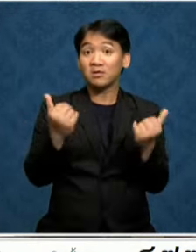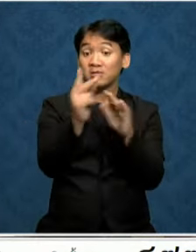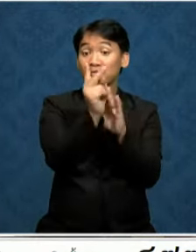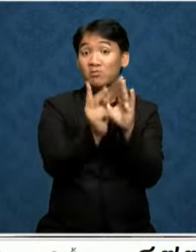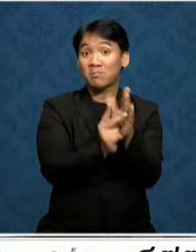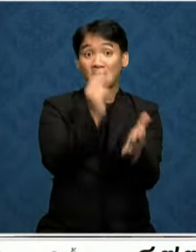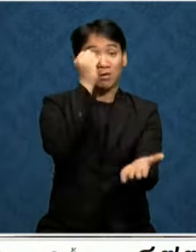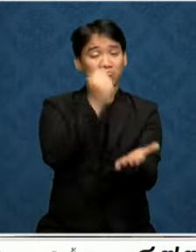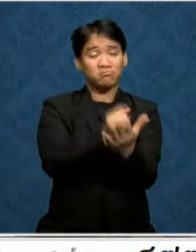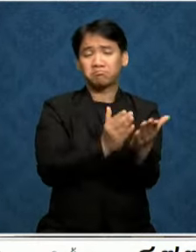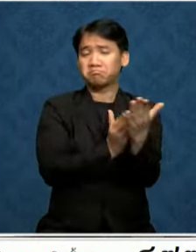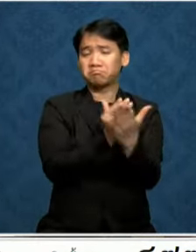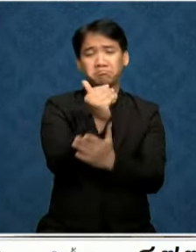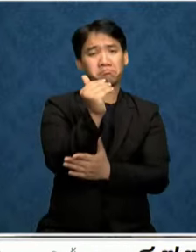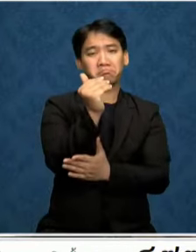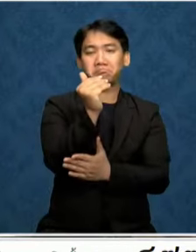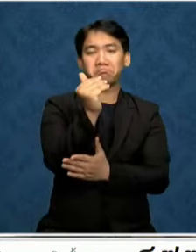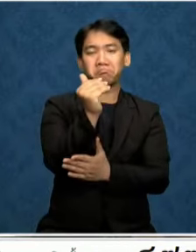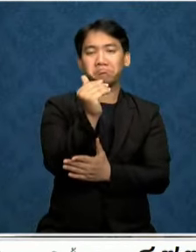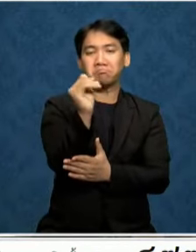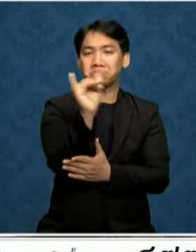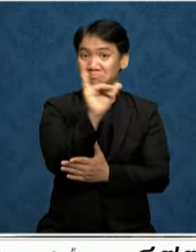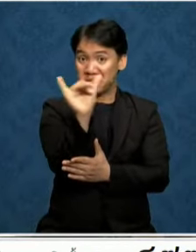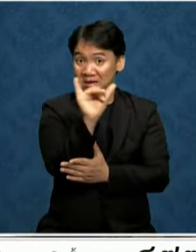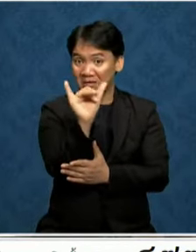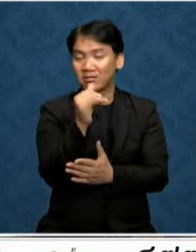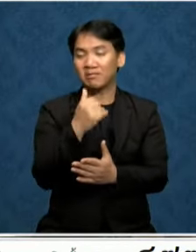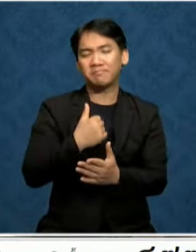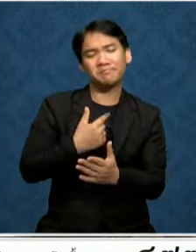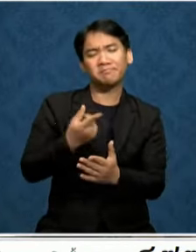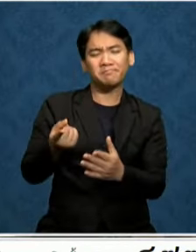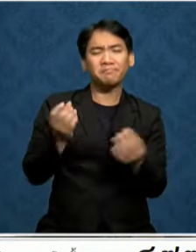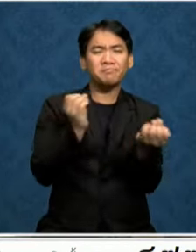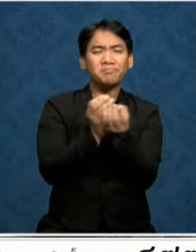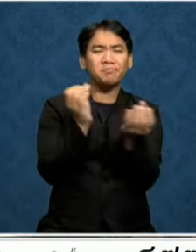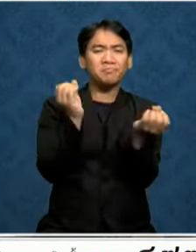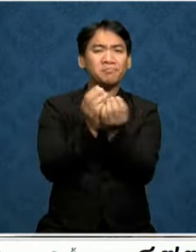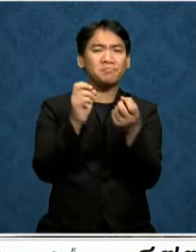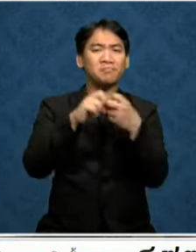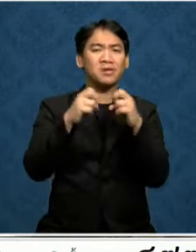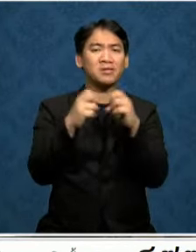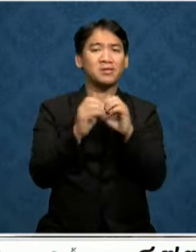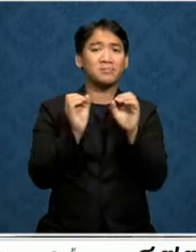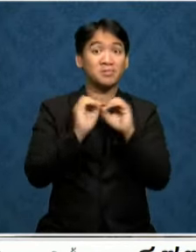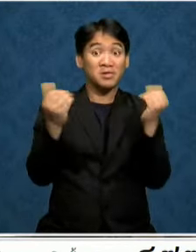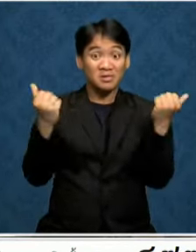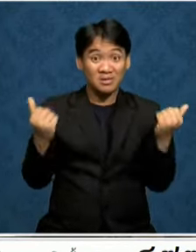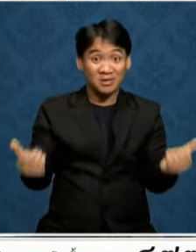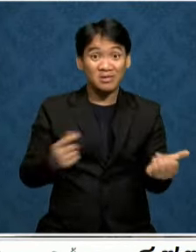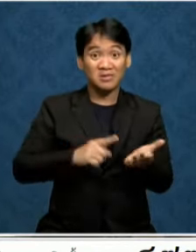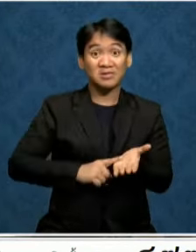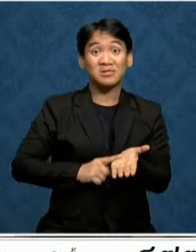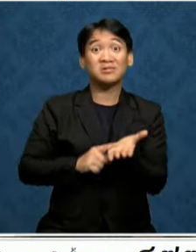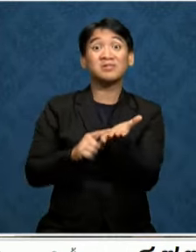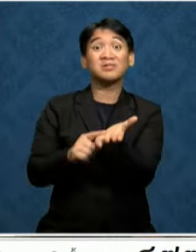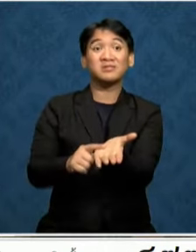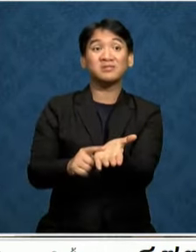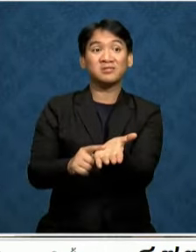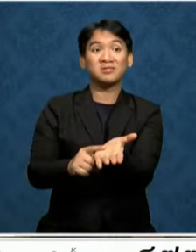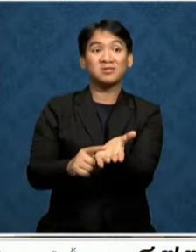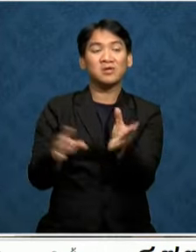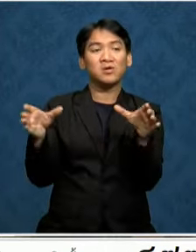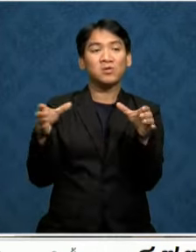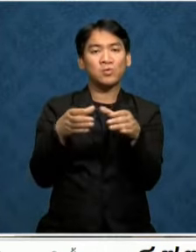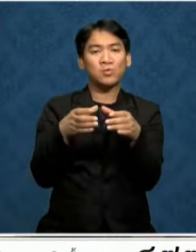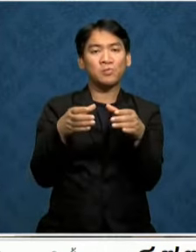ได้แสดงว่ามันจะไม่มีคนทำใช่ไหมครับแต่คนเหล่านี้ครับวันนี้เขาได้มายื่นหนังสือนะครับส่วนหนึ่งก็เป็นคณะเจริญพรอย่างเพื่อนส